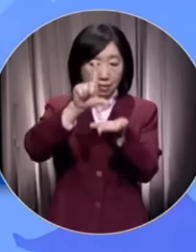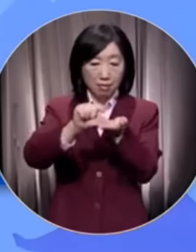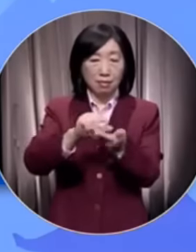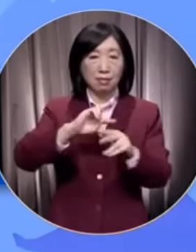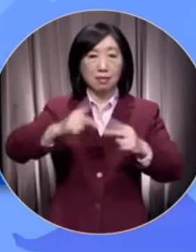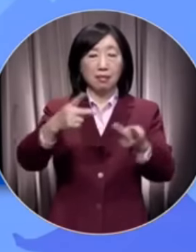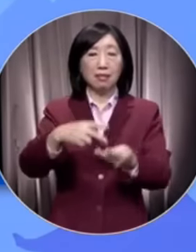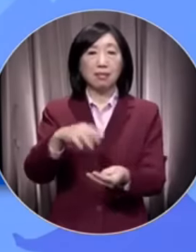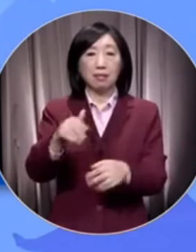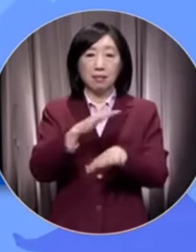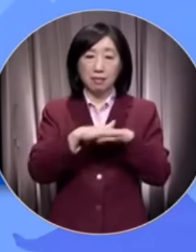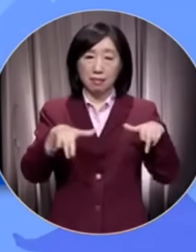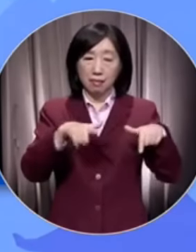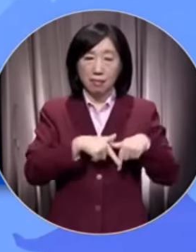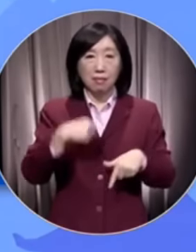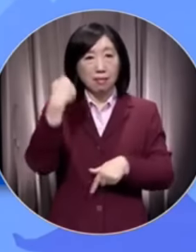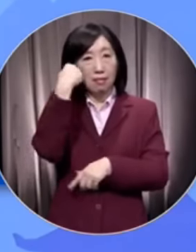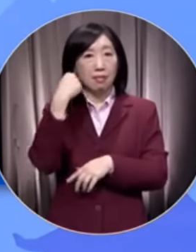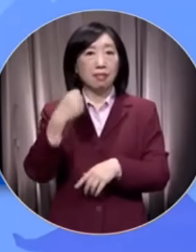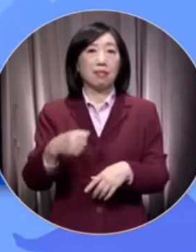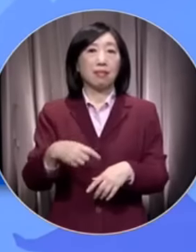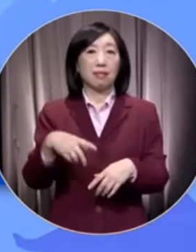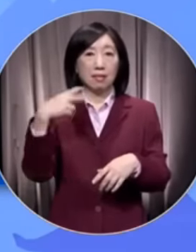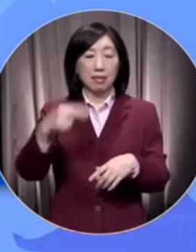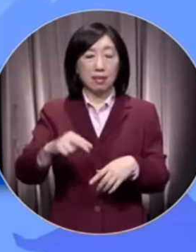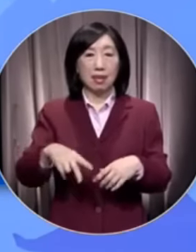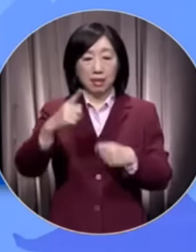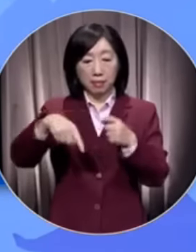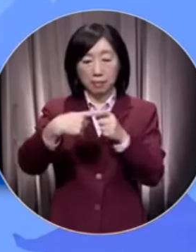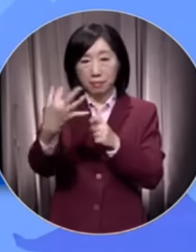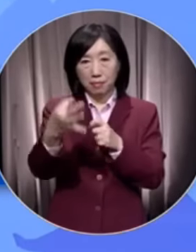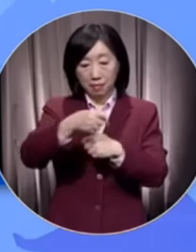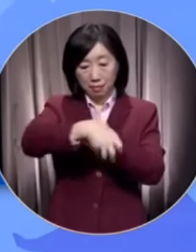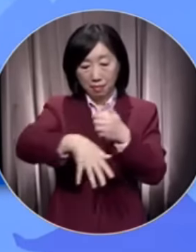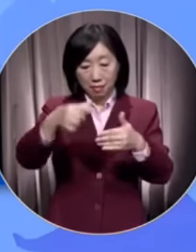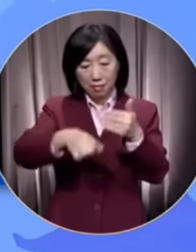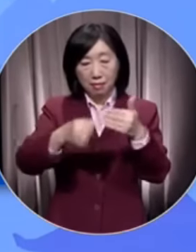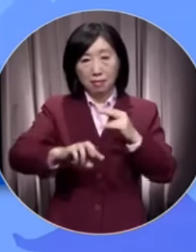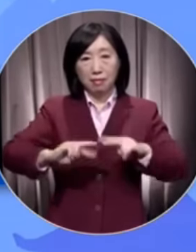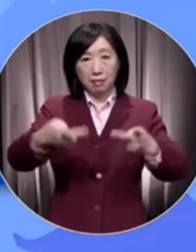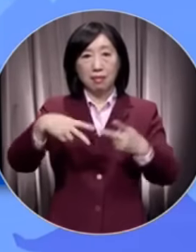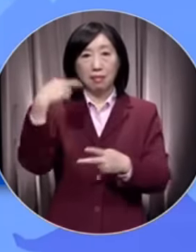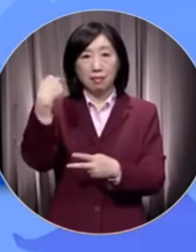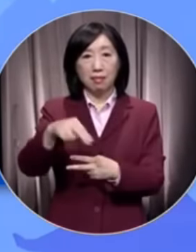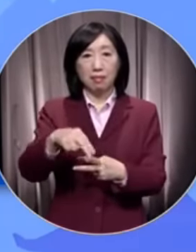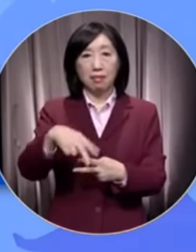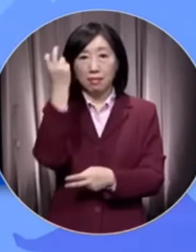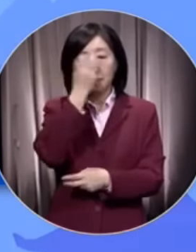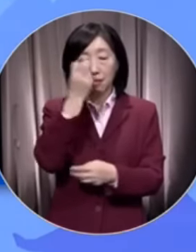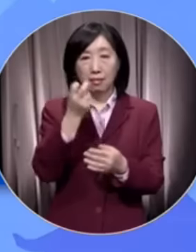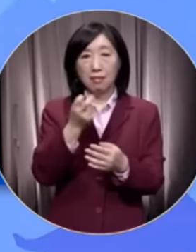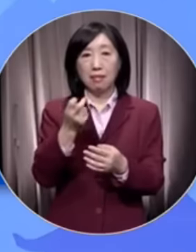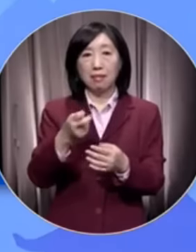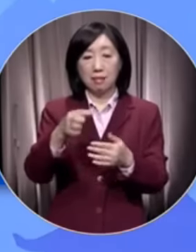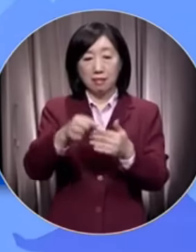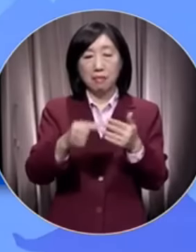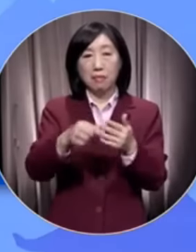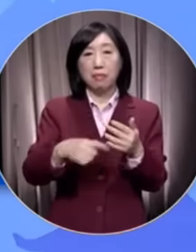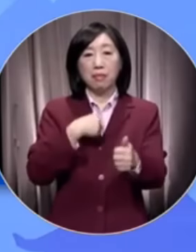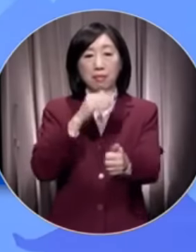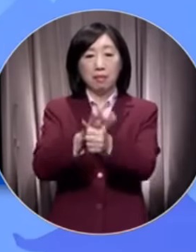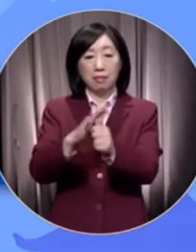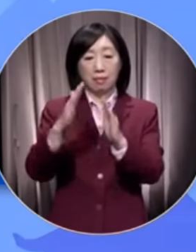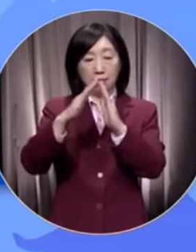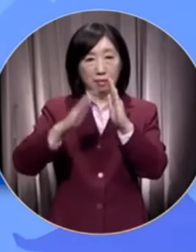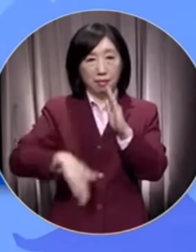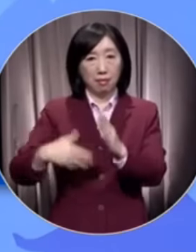划，我要改革年金体制，我更要提供好好的照顾服务，来减轻家庭的负